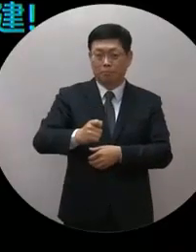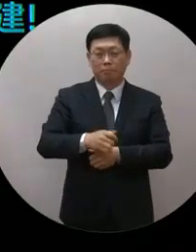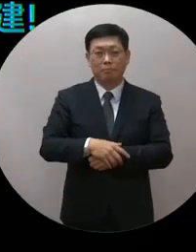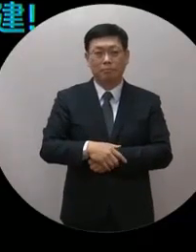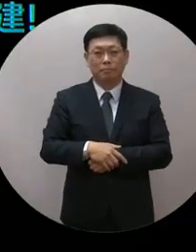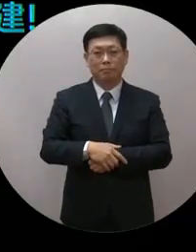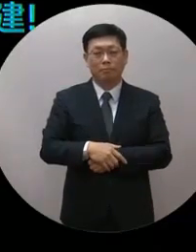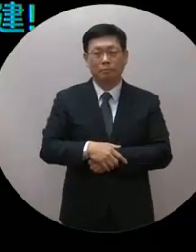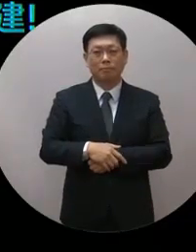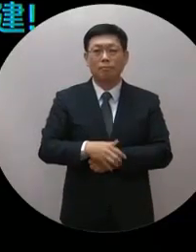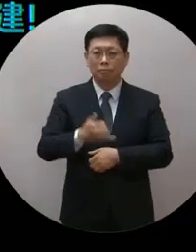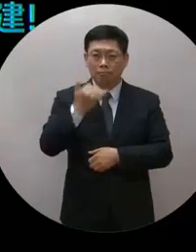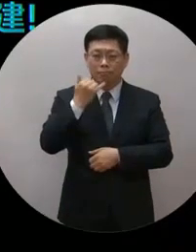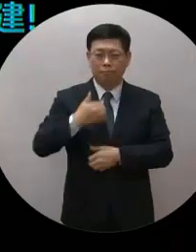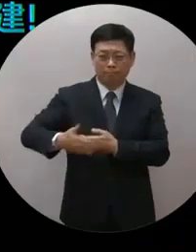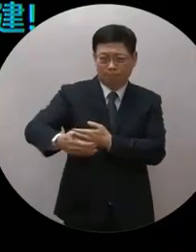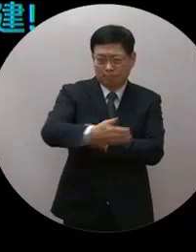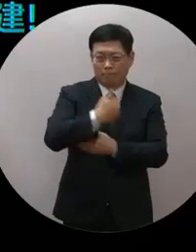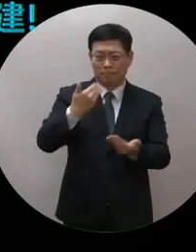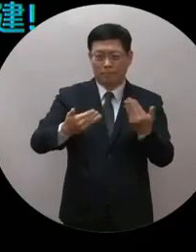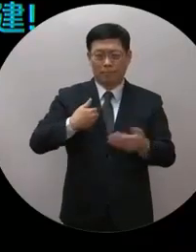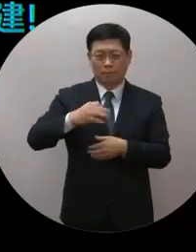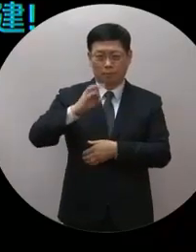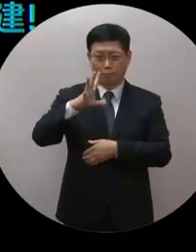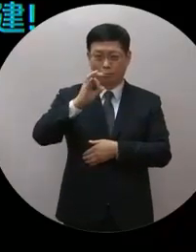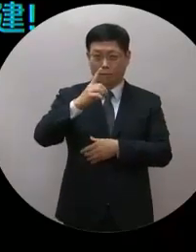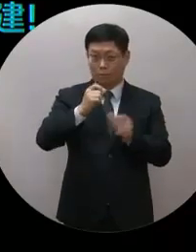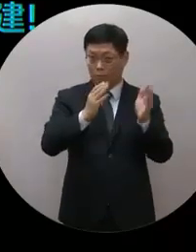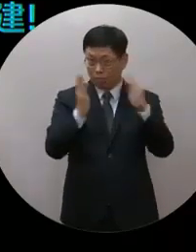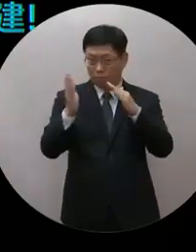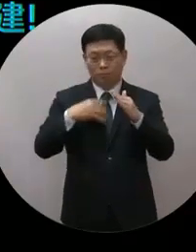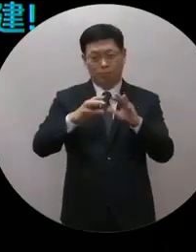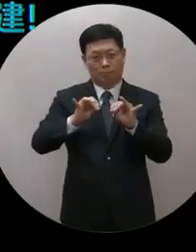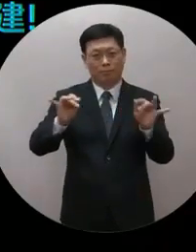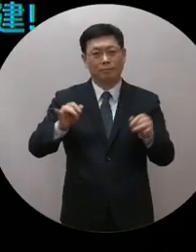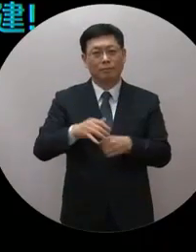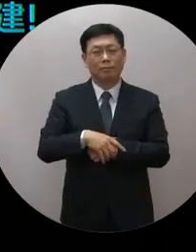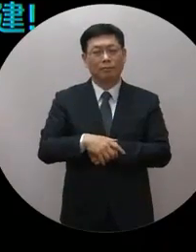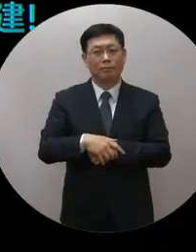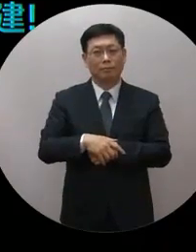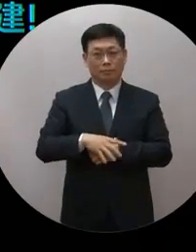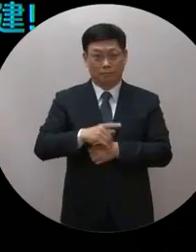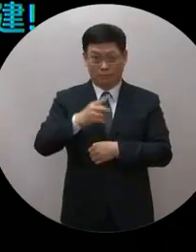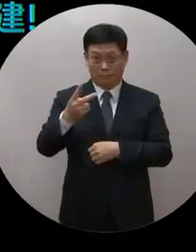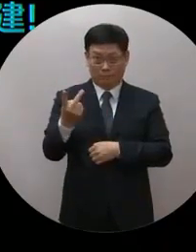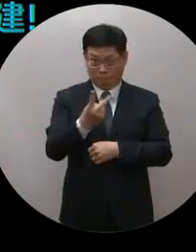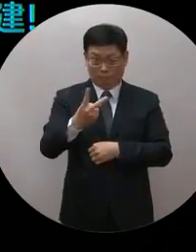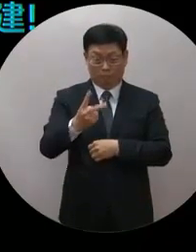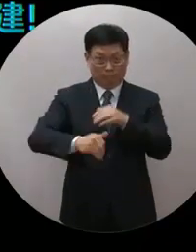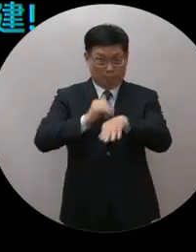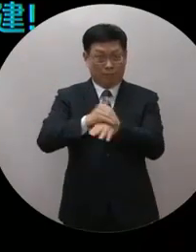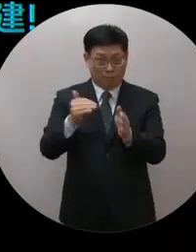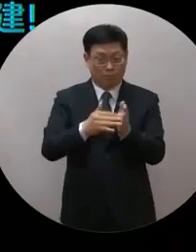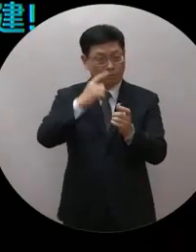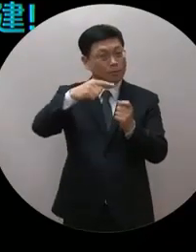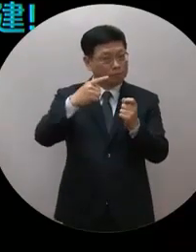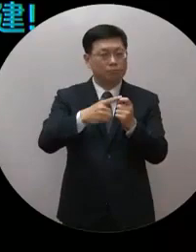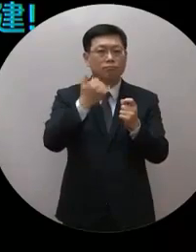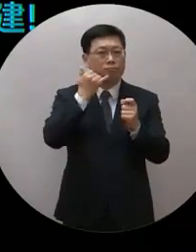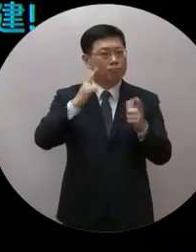1500亿元，取得近500公顷的产业用地，两个完成后每年可创